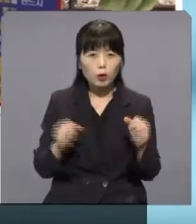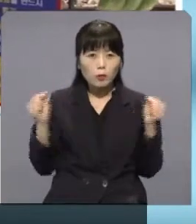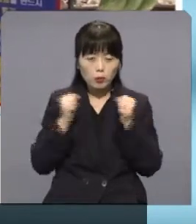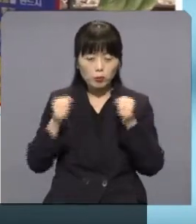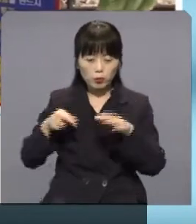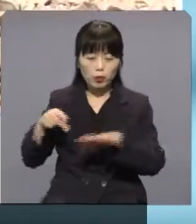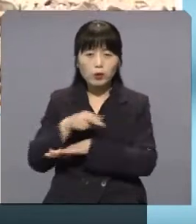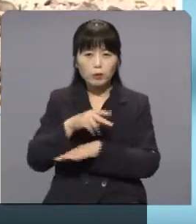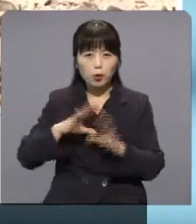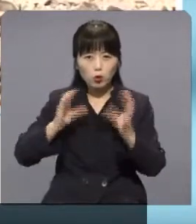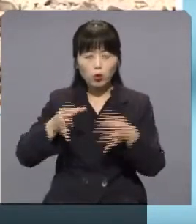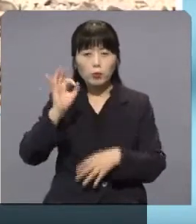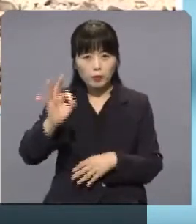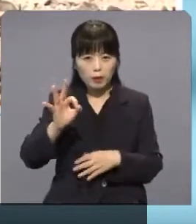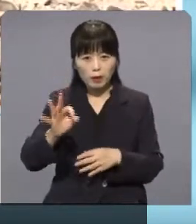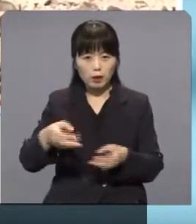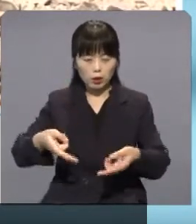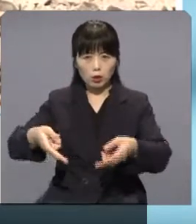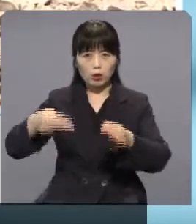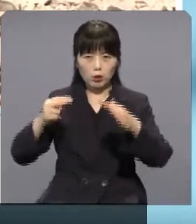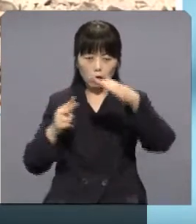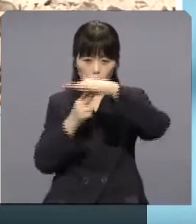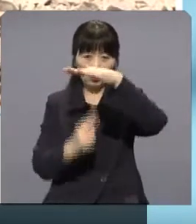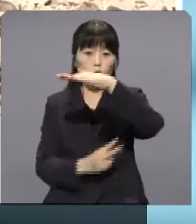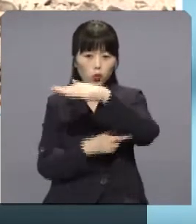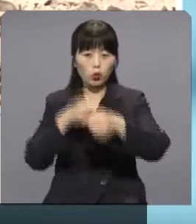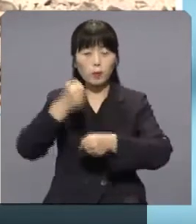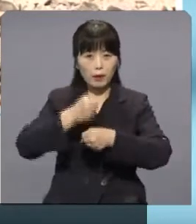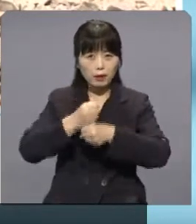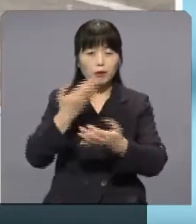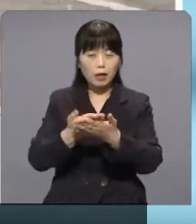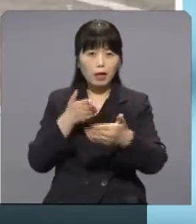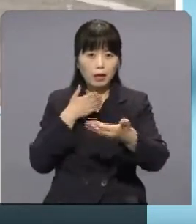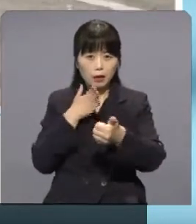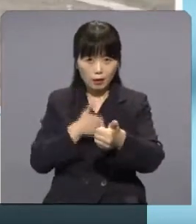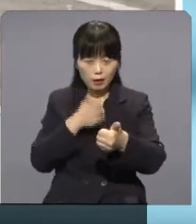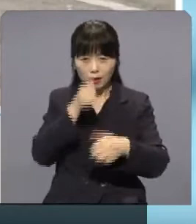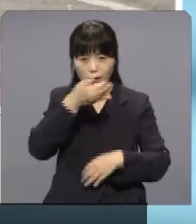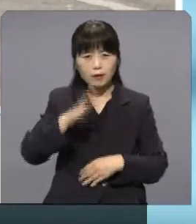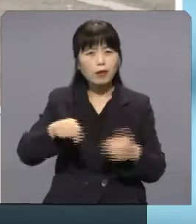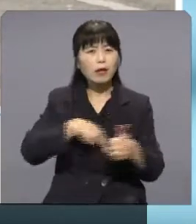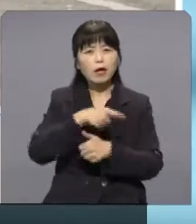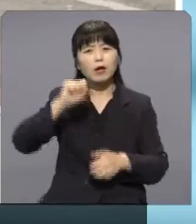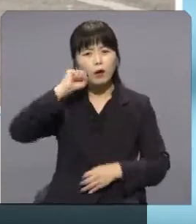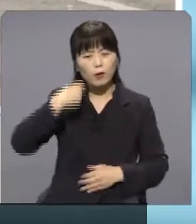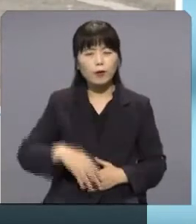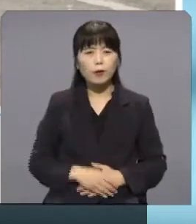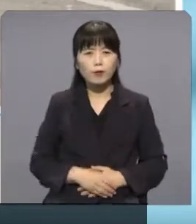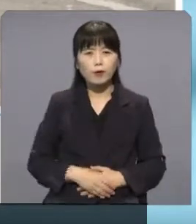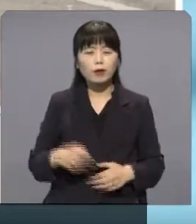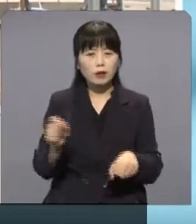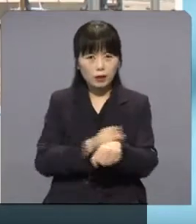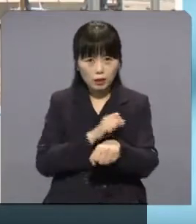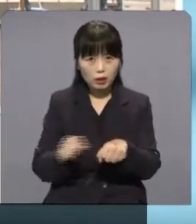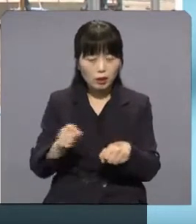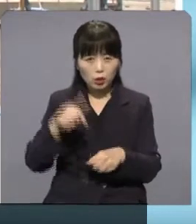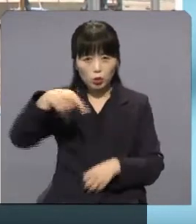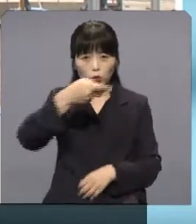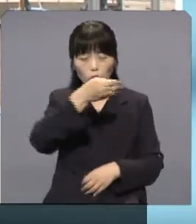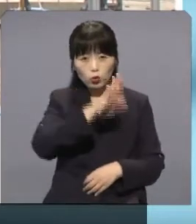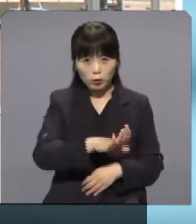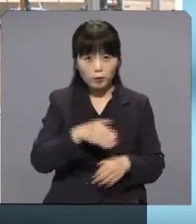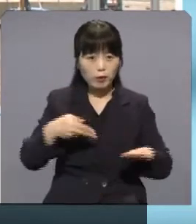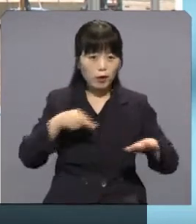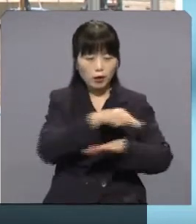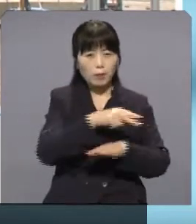건널목 은 국비를 들여서 육교를 설치해 달라 그렇게 요구를 하고 있는데요 상황이 여의치 가 않은 상황입니다 아 특히 어구 건널목 온